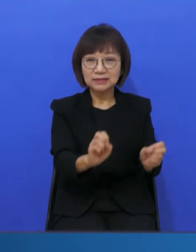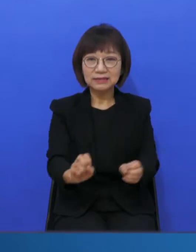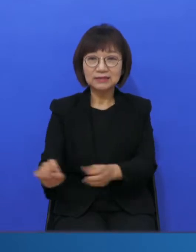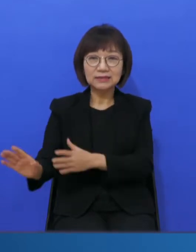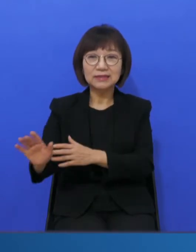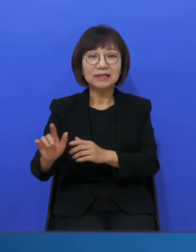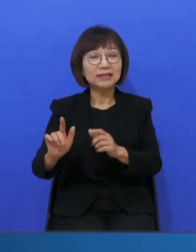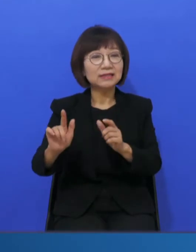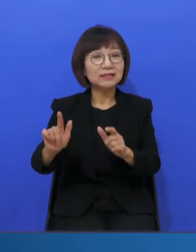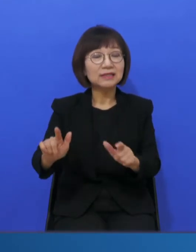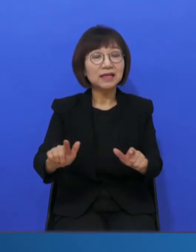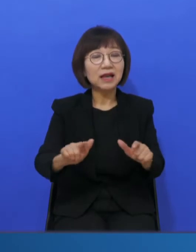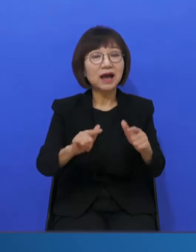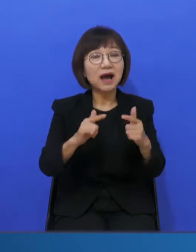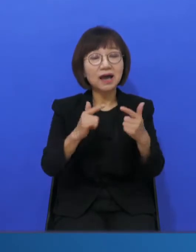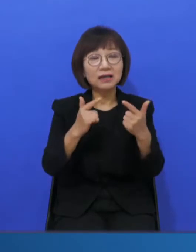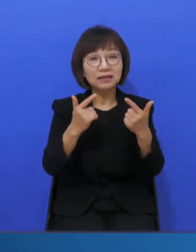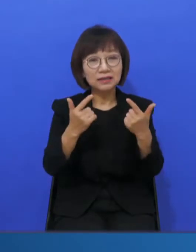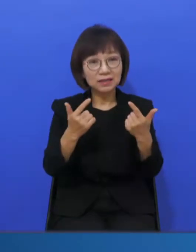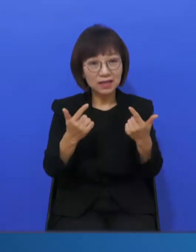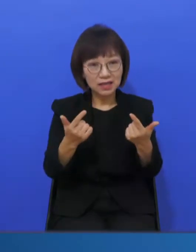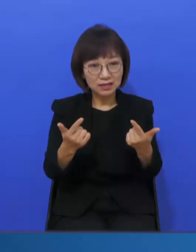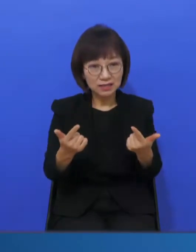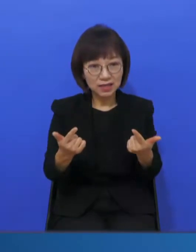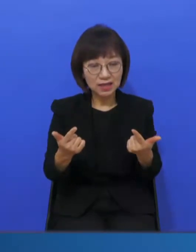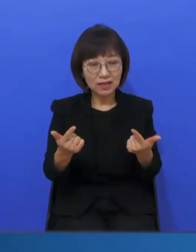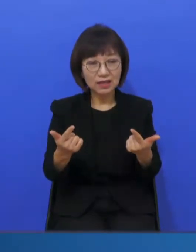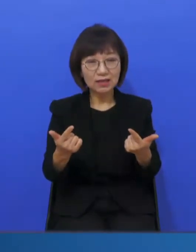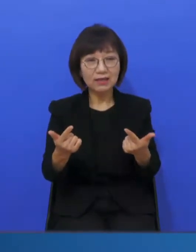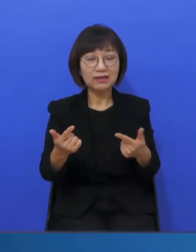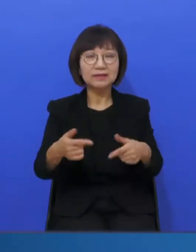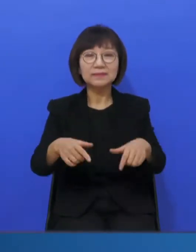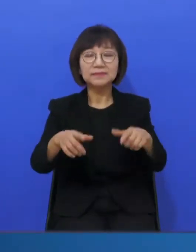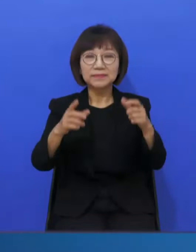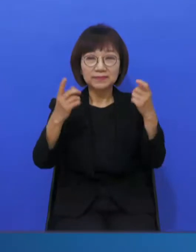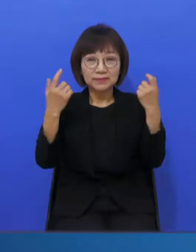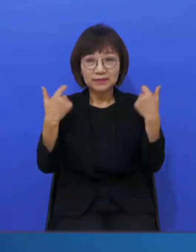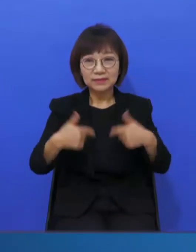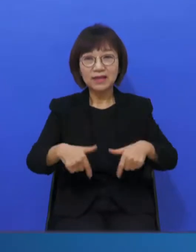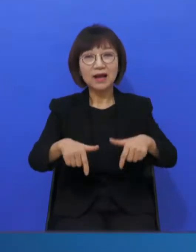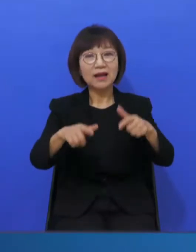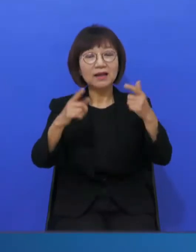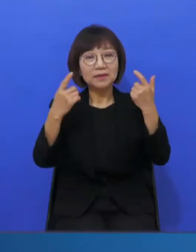나의 길을 밀지 않겠네.